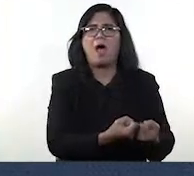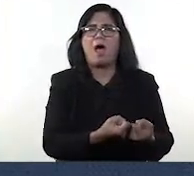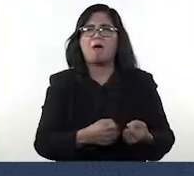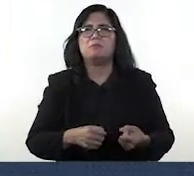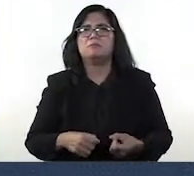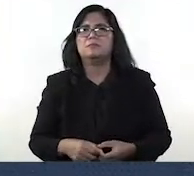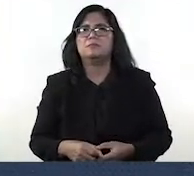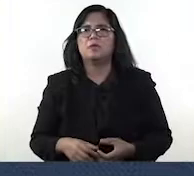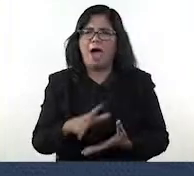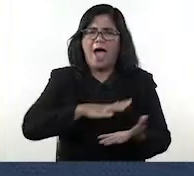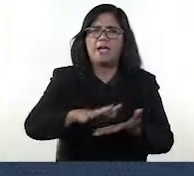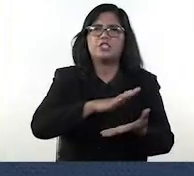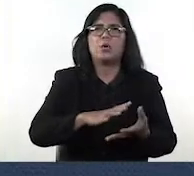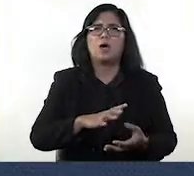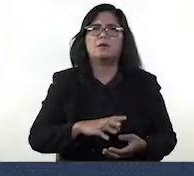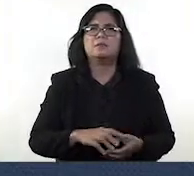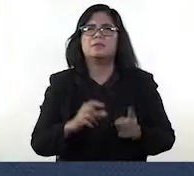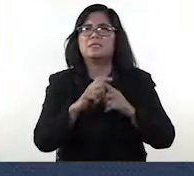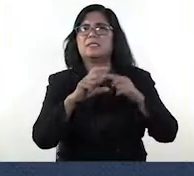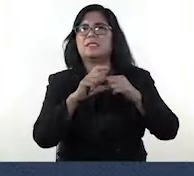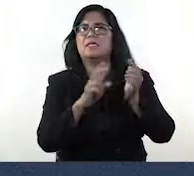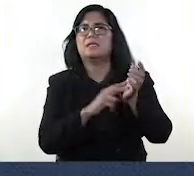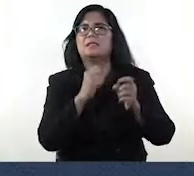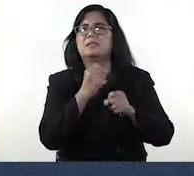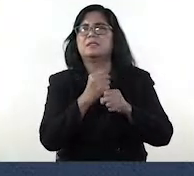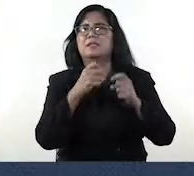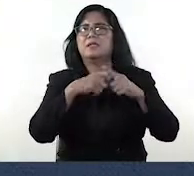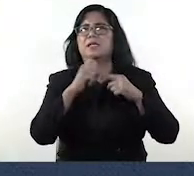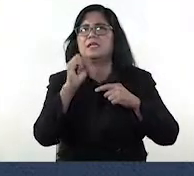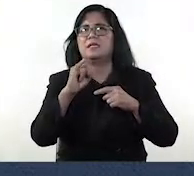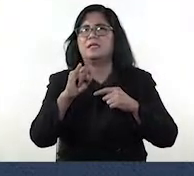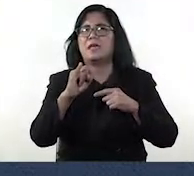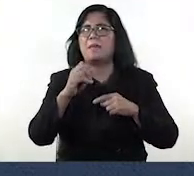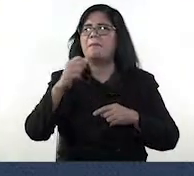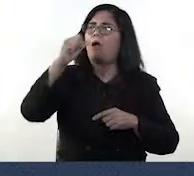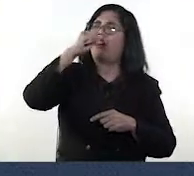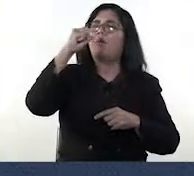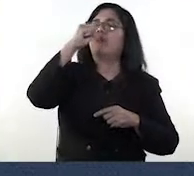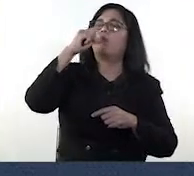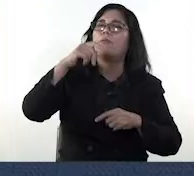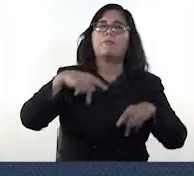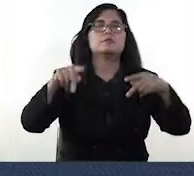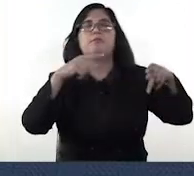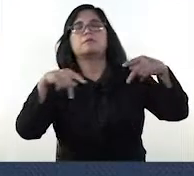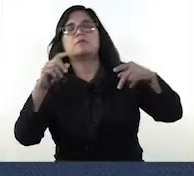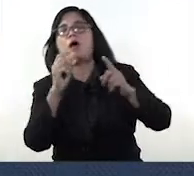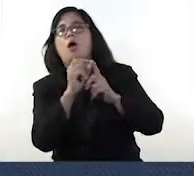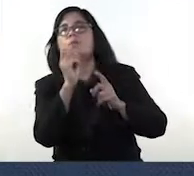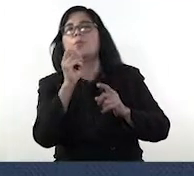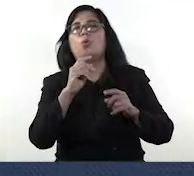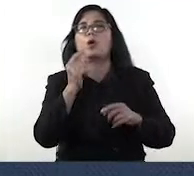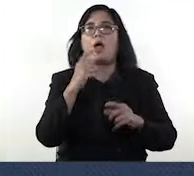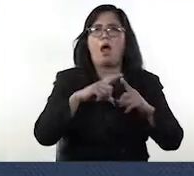saling memecahkan saling mengacuhkan kedengkian kemabukan pesta pora dan sebagainya Hai